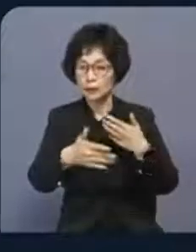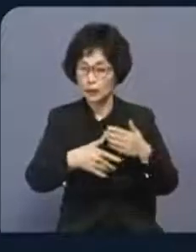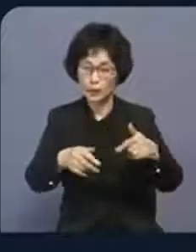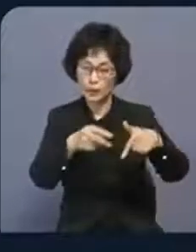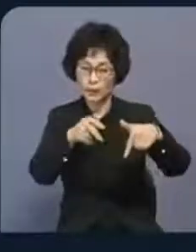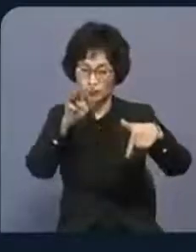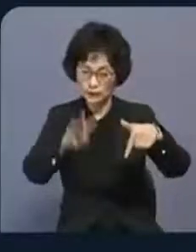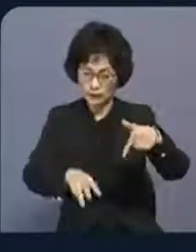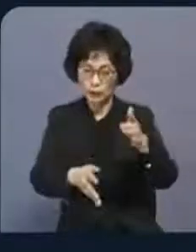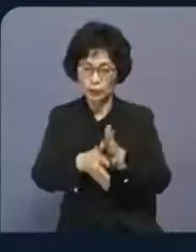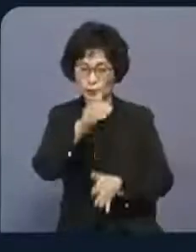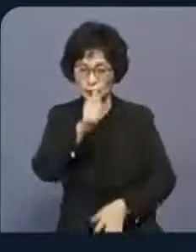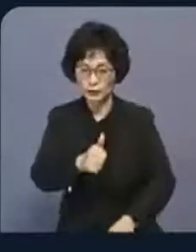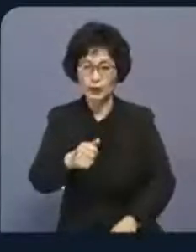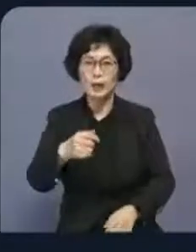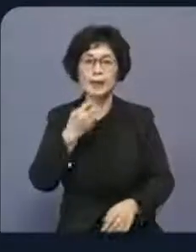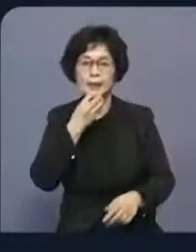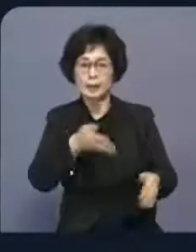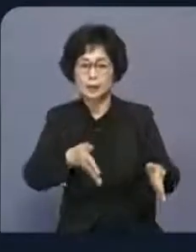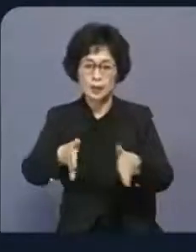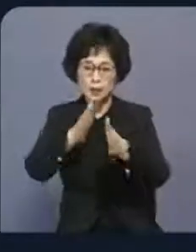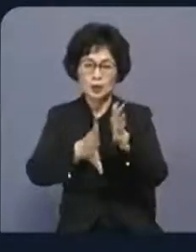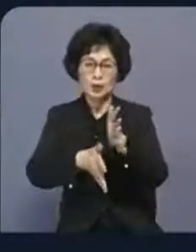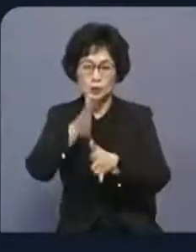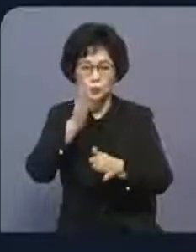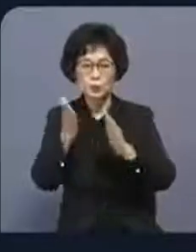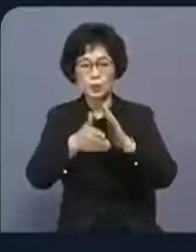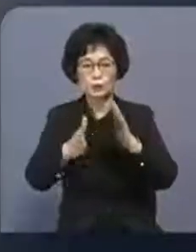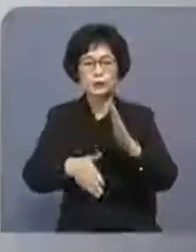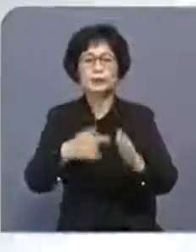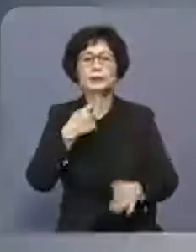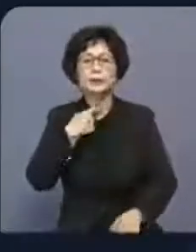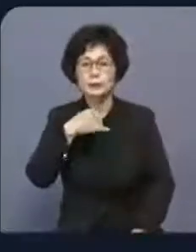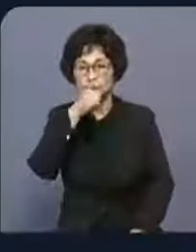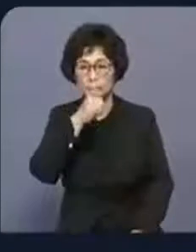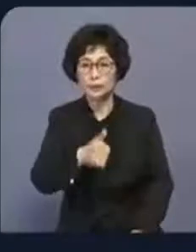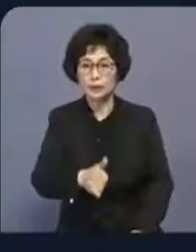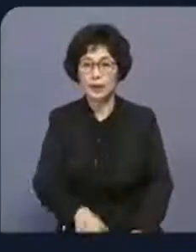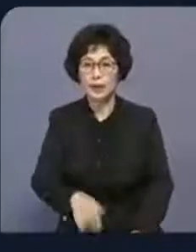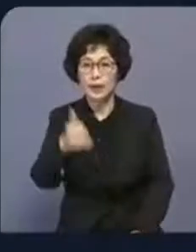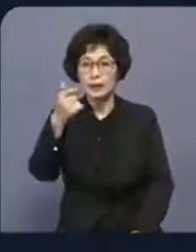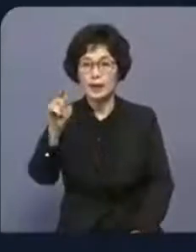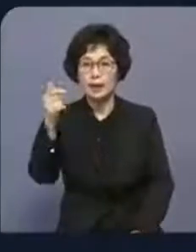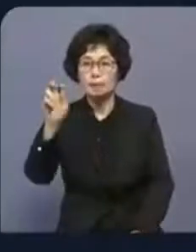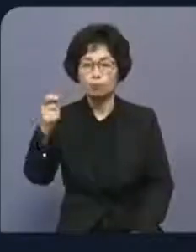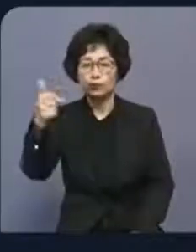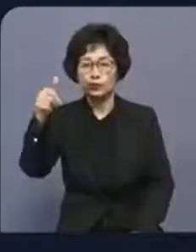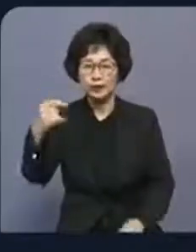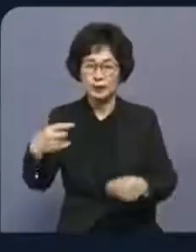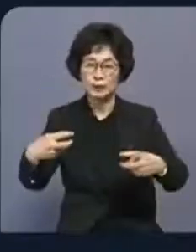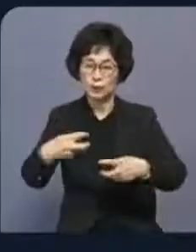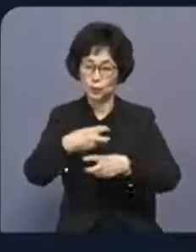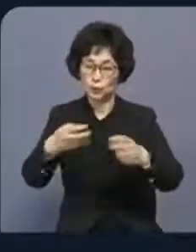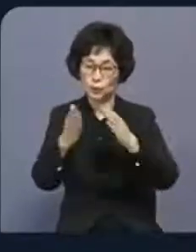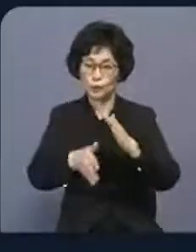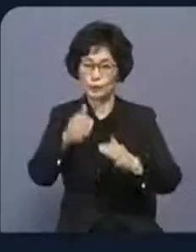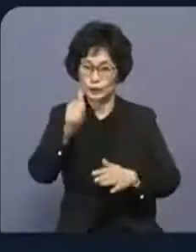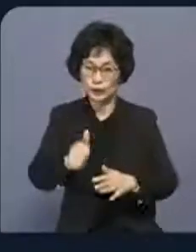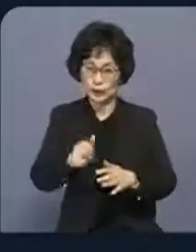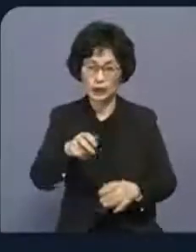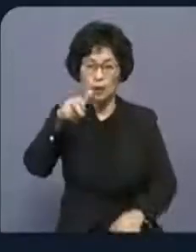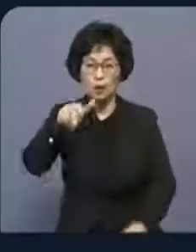인천도시공사 사장, 경기주택도시공사 사장 등을 거쳤으며 한문희 부산교통공사 사장 후보자는